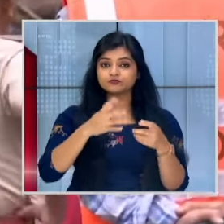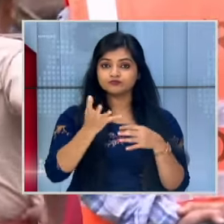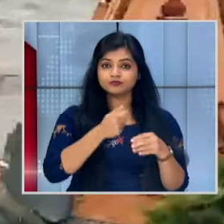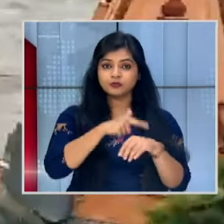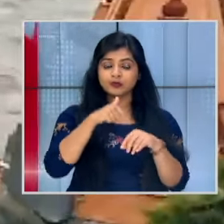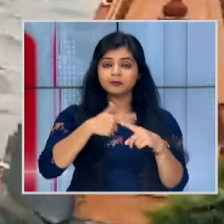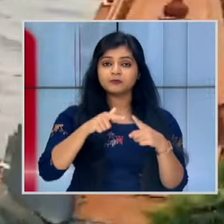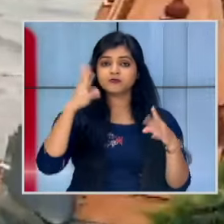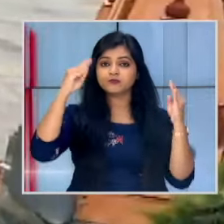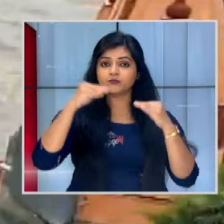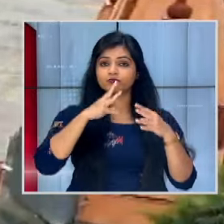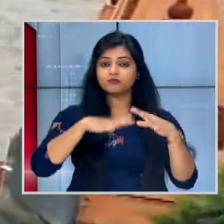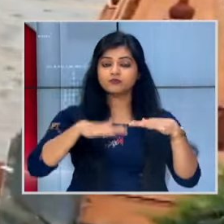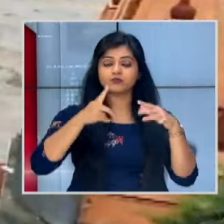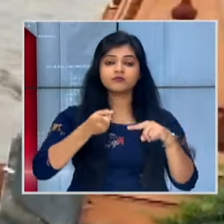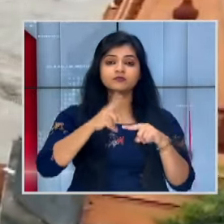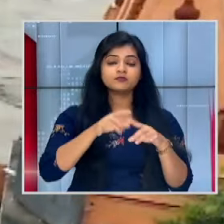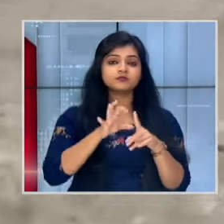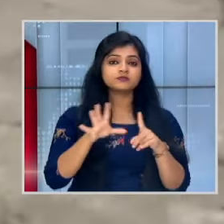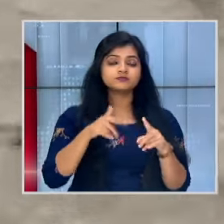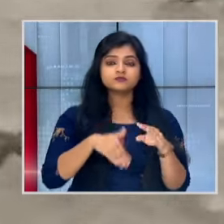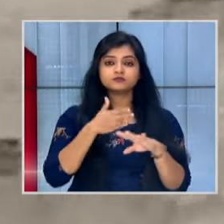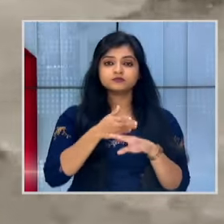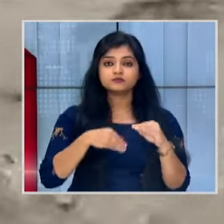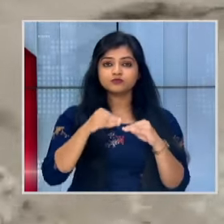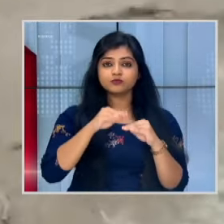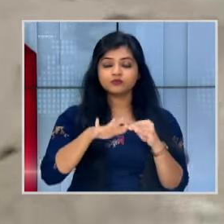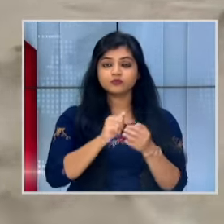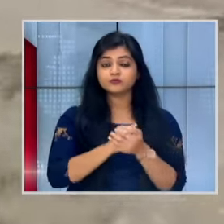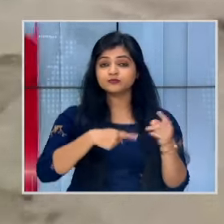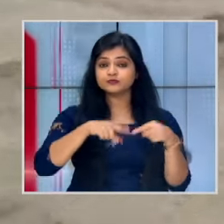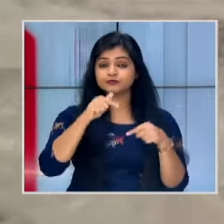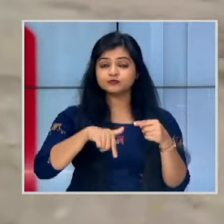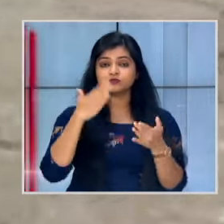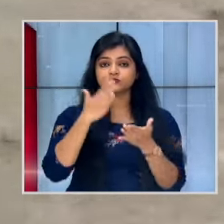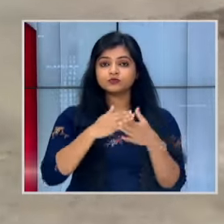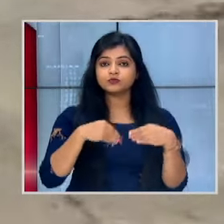ബാധിച്ചു. ഉത്തരാഖണ്ഡിലെ കനത്ത മഴ മൂലം ചാർധാം യാത്ര 2 ദിവസത്തേക്ക് നിർത്തിവെച്ചു.